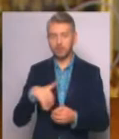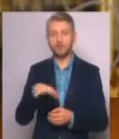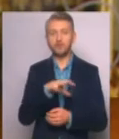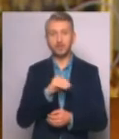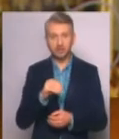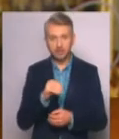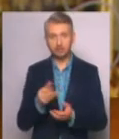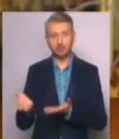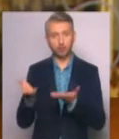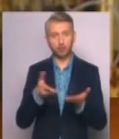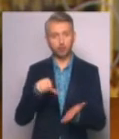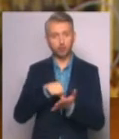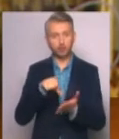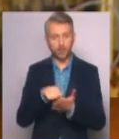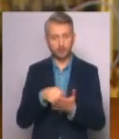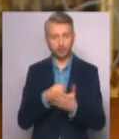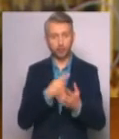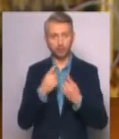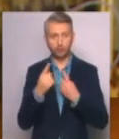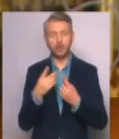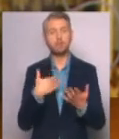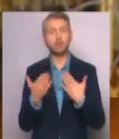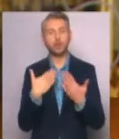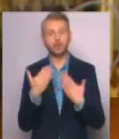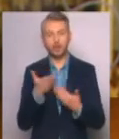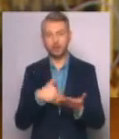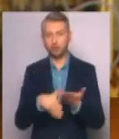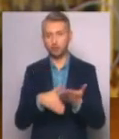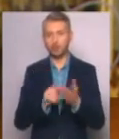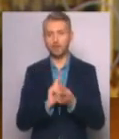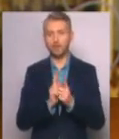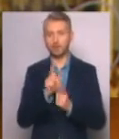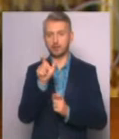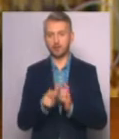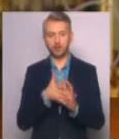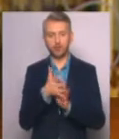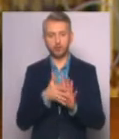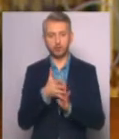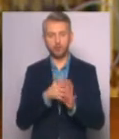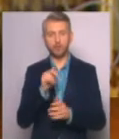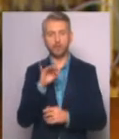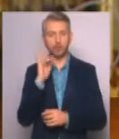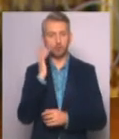нашої прямоефірної розмови. Традиційно нагадаю, що спілкуватись нам допомагає перекладач жестової мови Ігор Бондаренко.